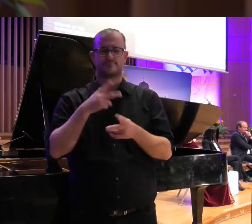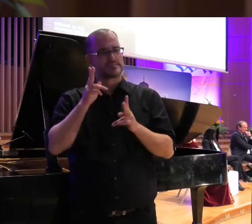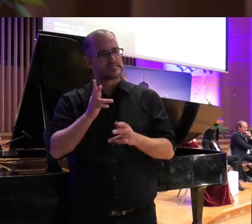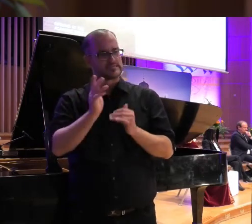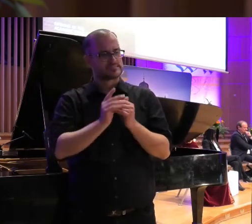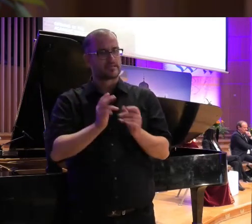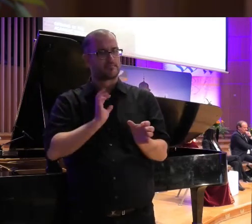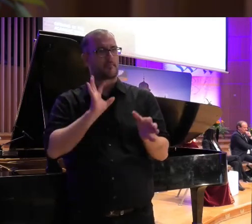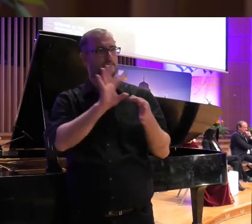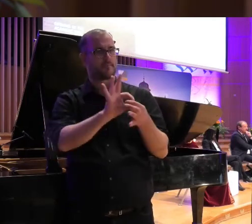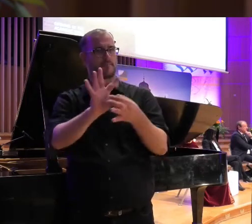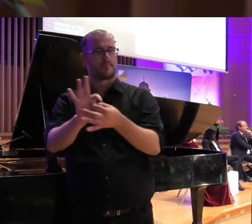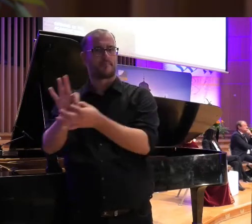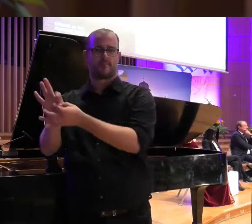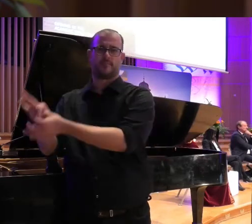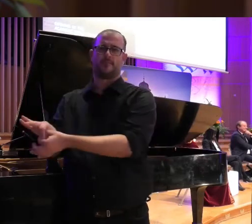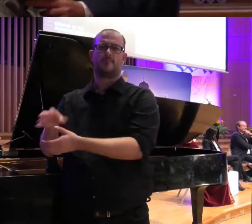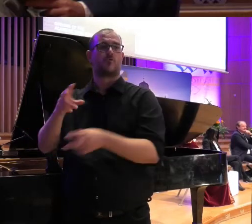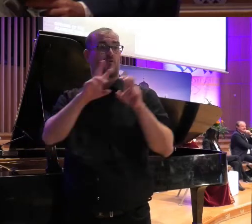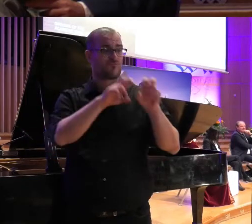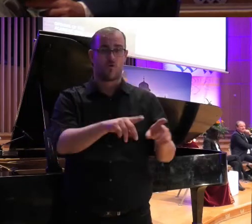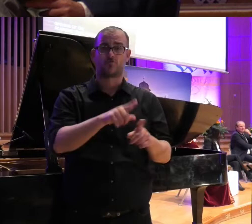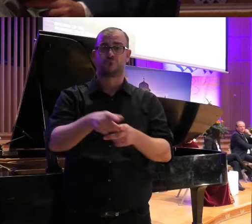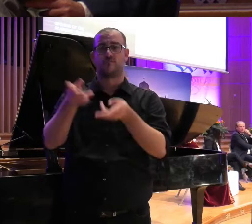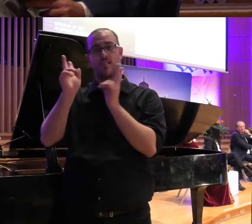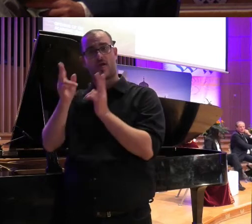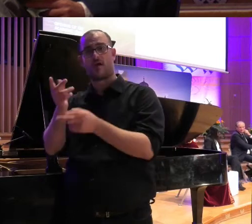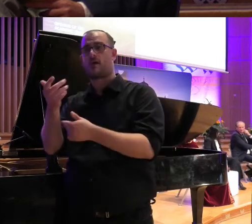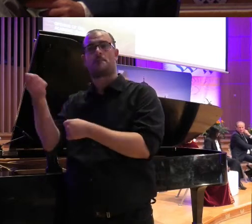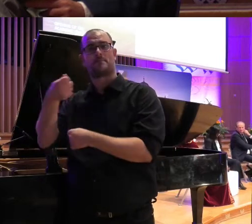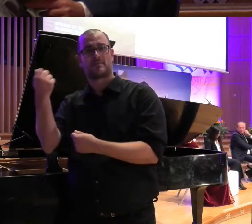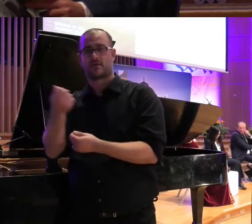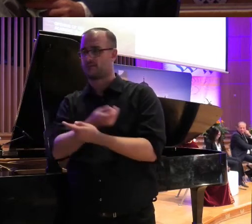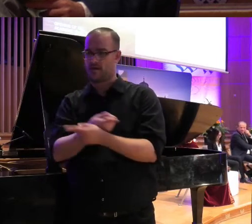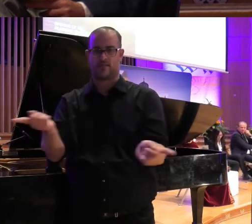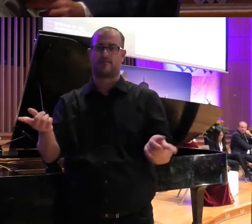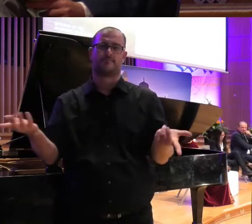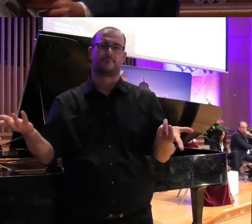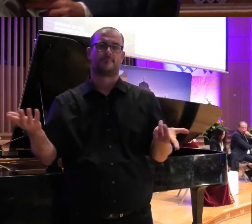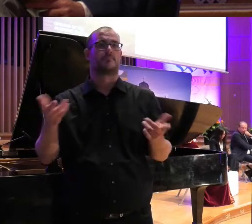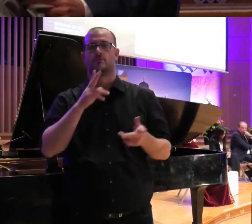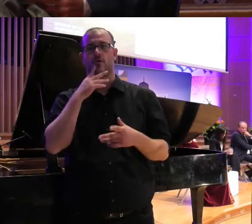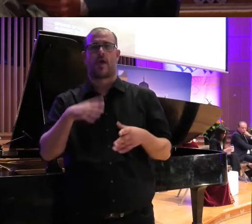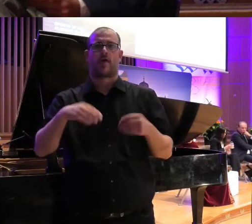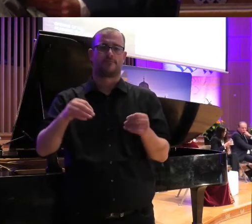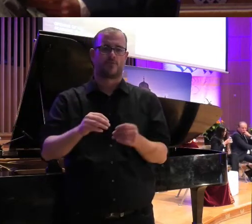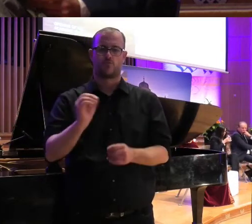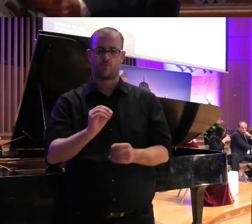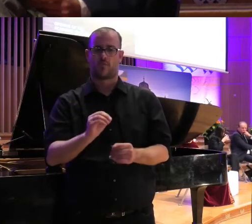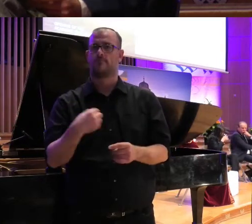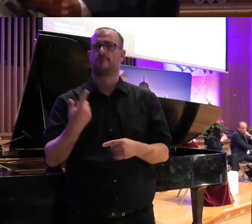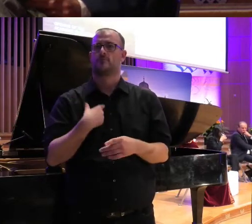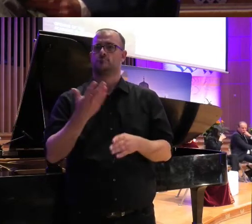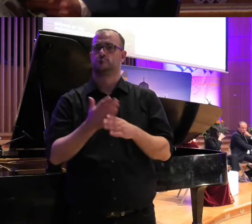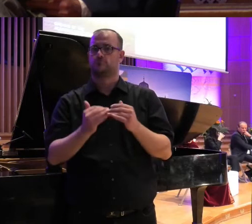systematisch verankern. Also in der Forschung, aber auch in der Lehre und im Betrieb. Und natürlich fangen wir dabei nicht von null an. Wir sind in Bonn